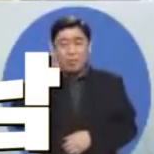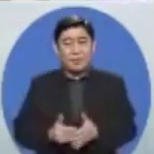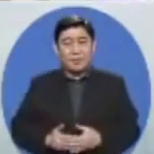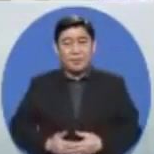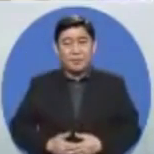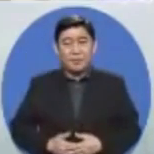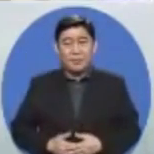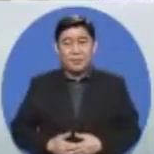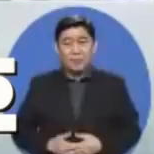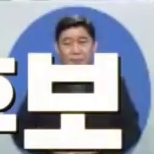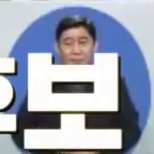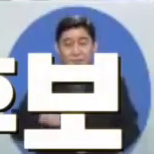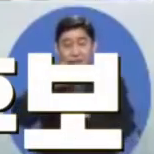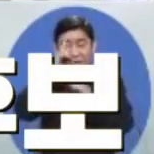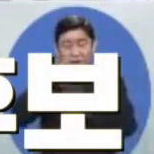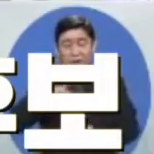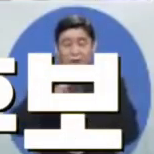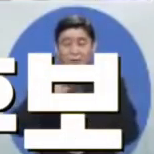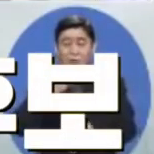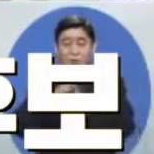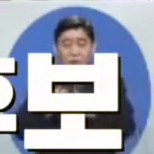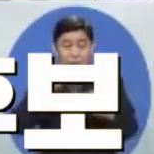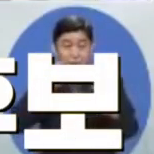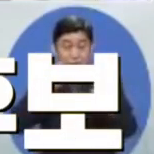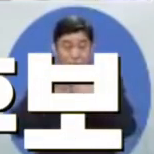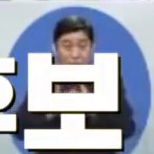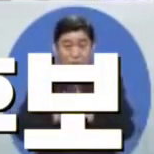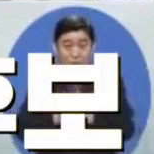있습니다. 우선 이재명 후보에게